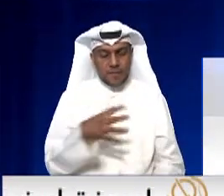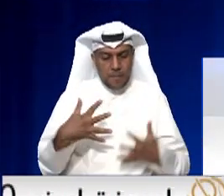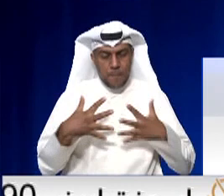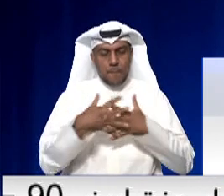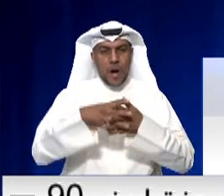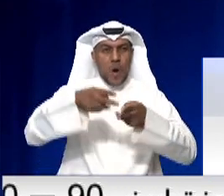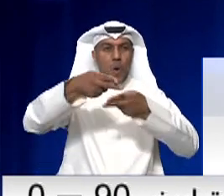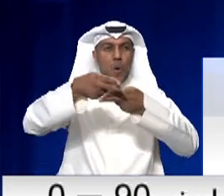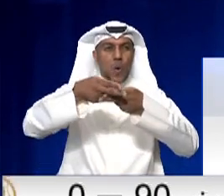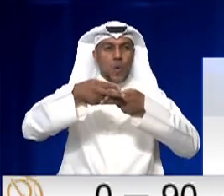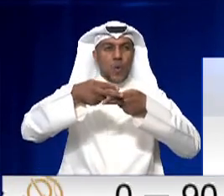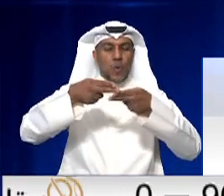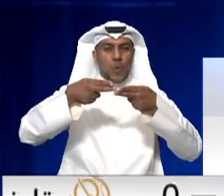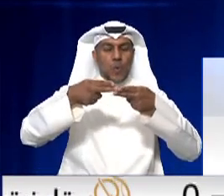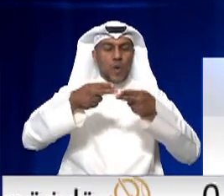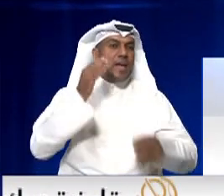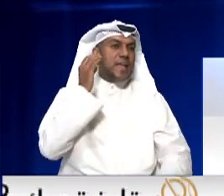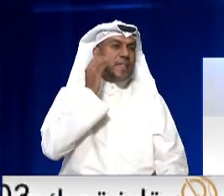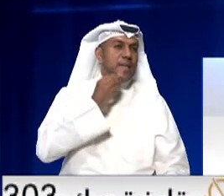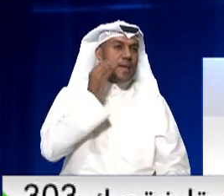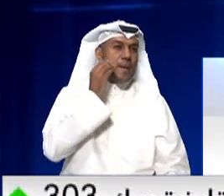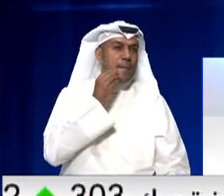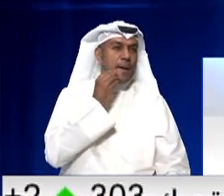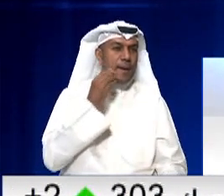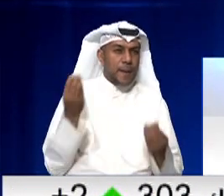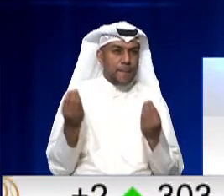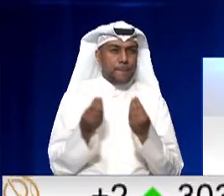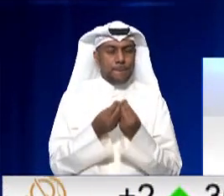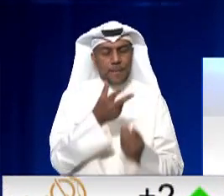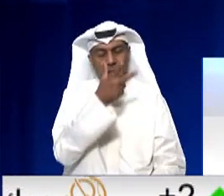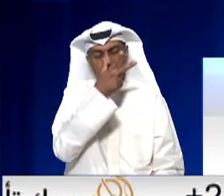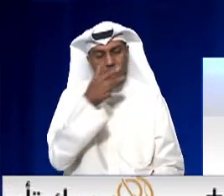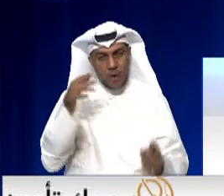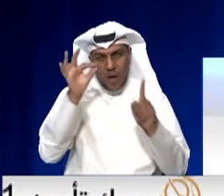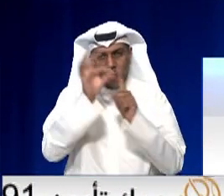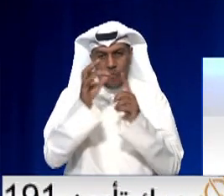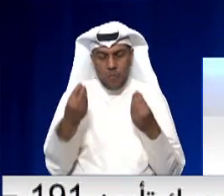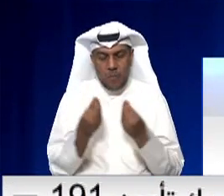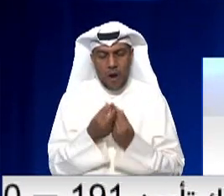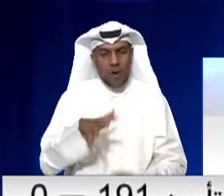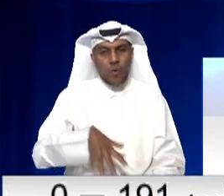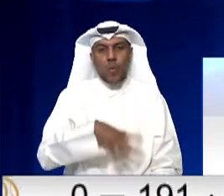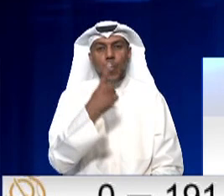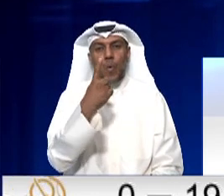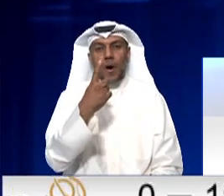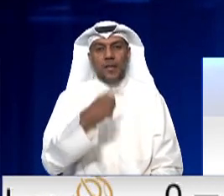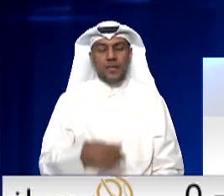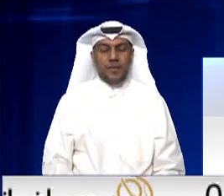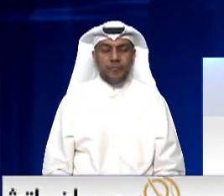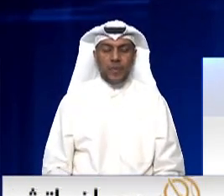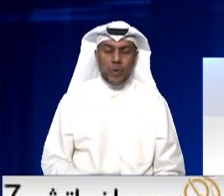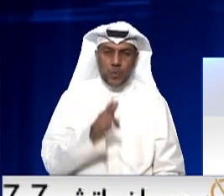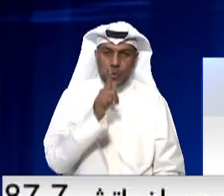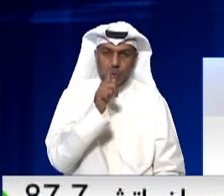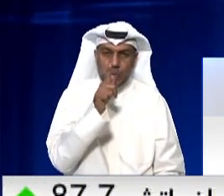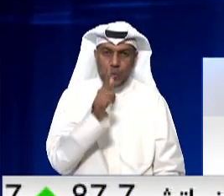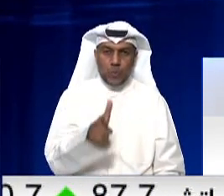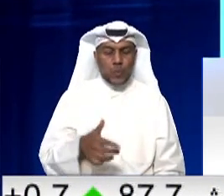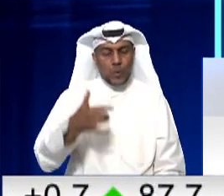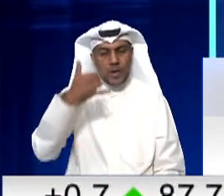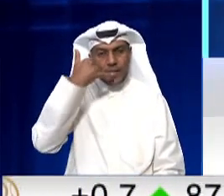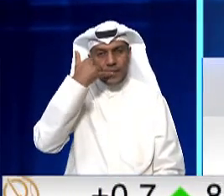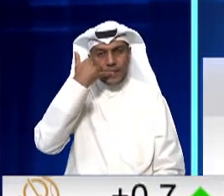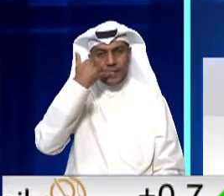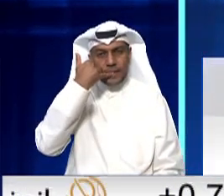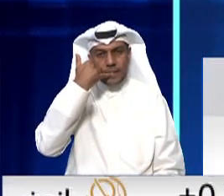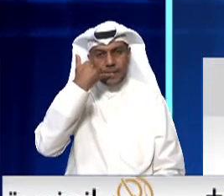العلاقات التاريخيه الوثيقه والتعاون والمصير المشترك الذي يجمع بين البلدين الشقيقين كما تم خلال الاتصال